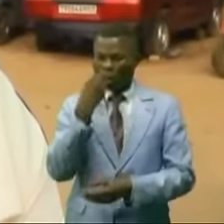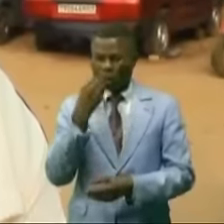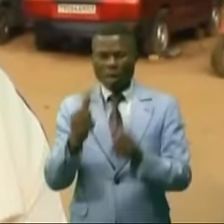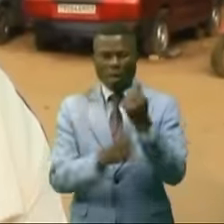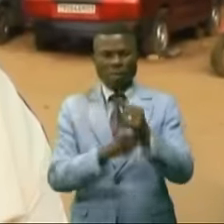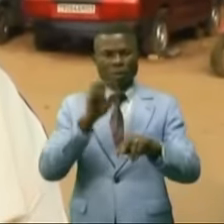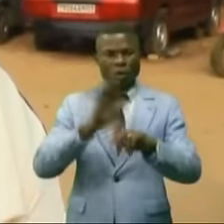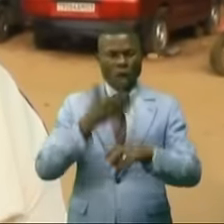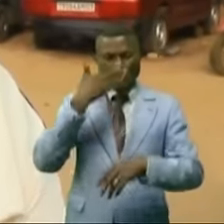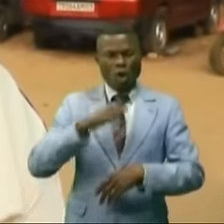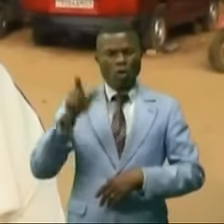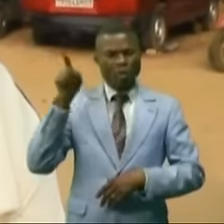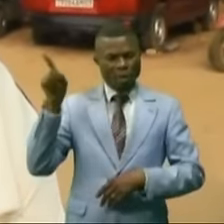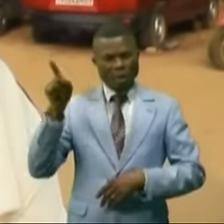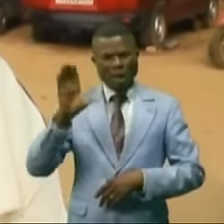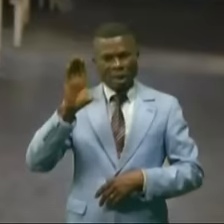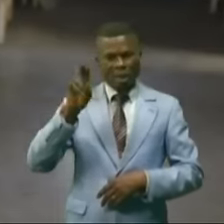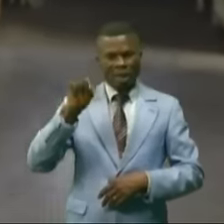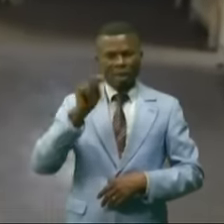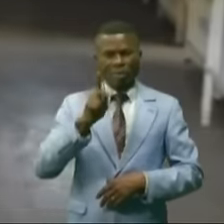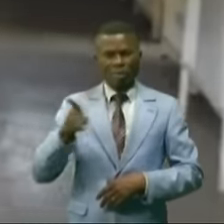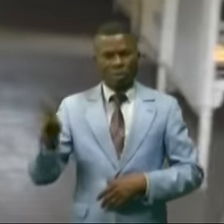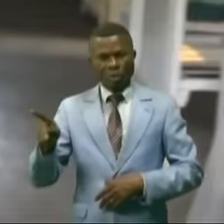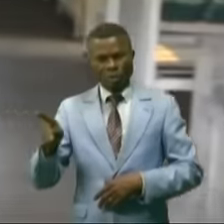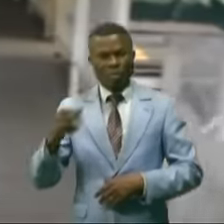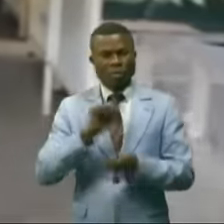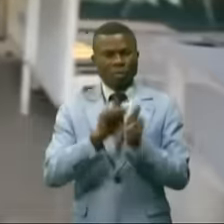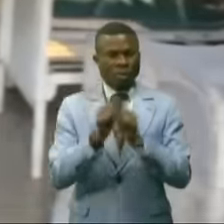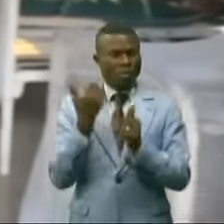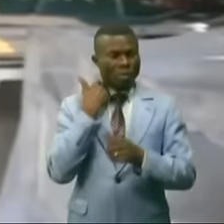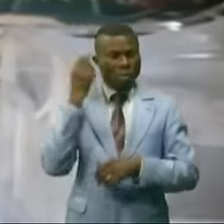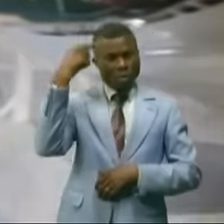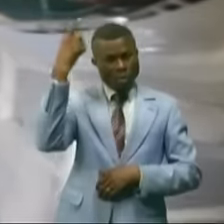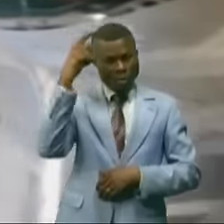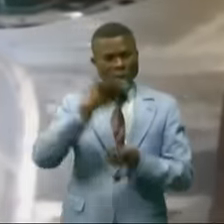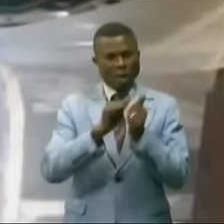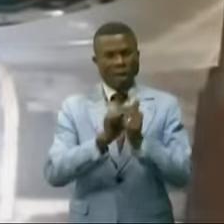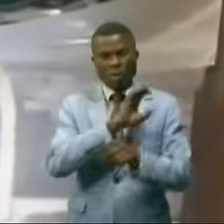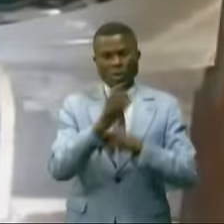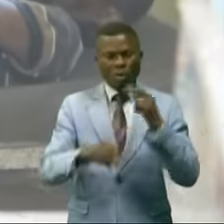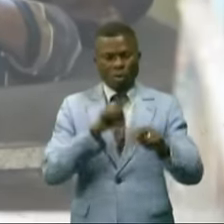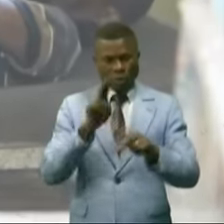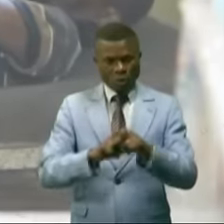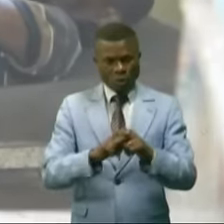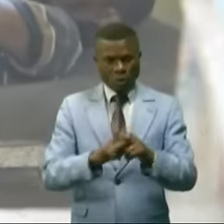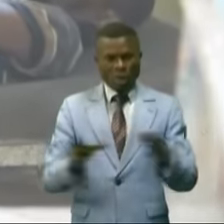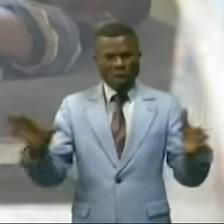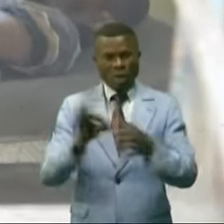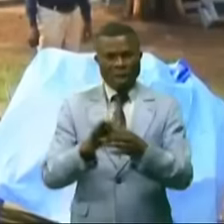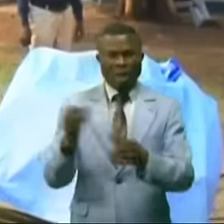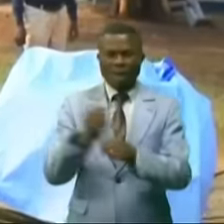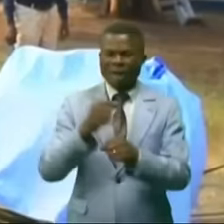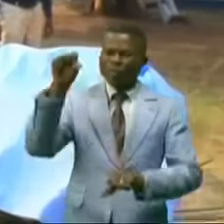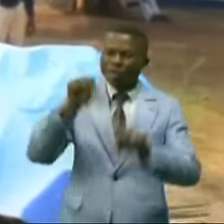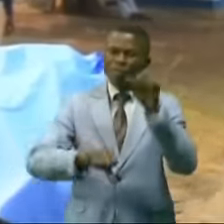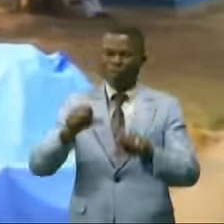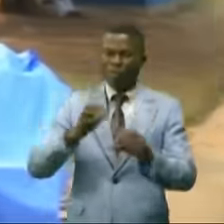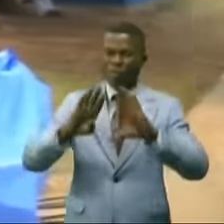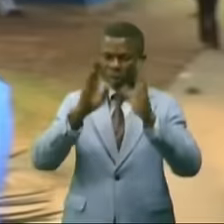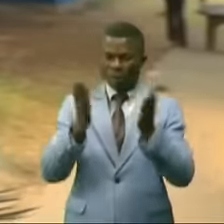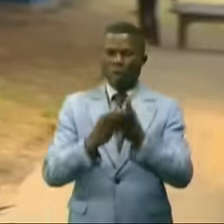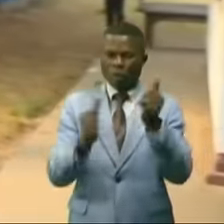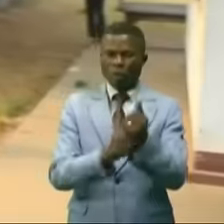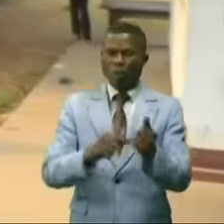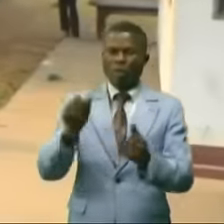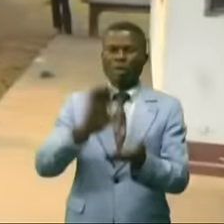malades mentaux pris en charge par l'hôpital. La dépression est un état psychique associé à un dysfonctionnement social. Tout le monde peut tomber